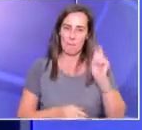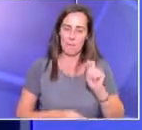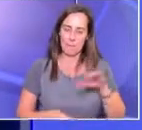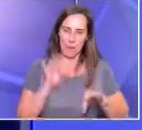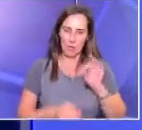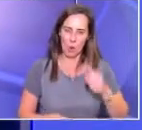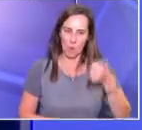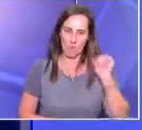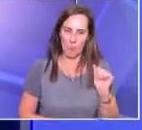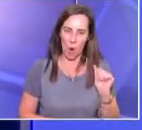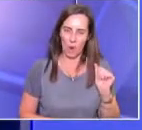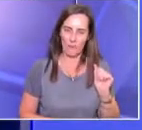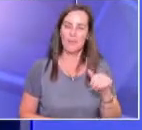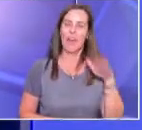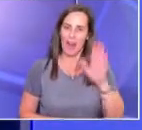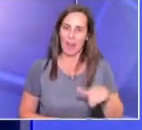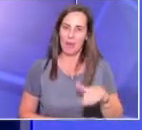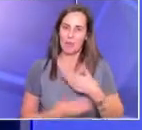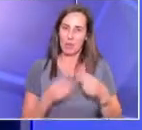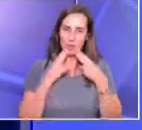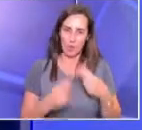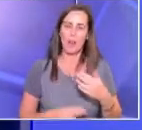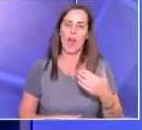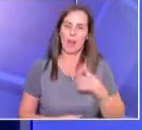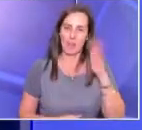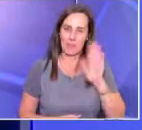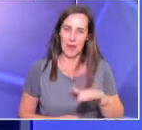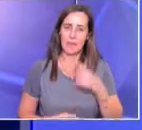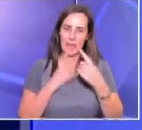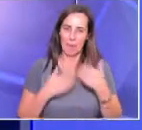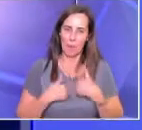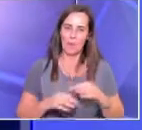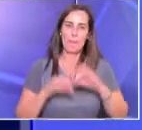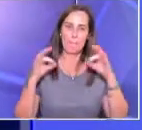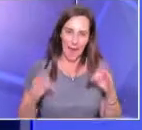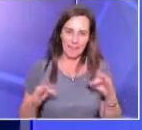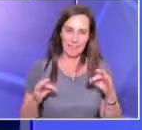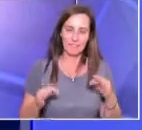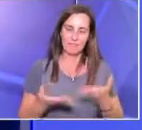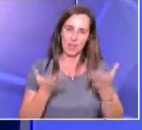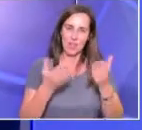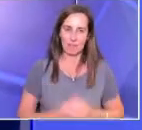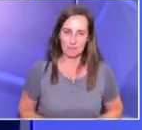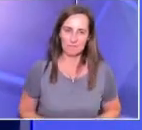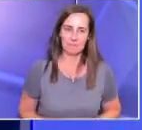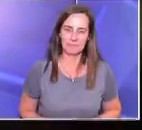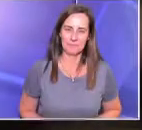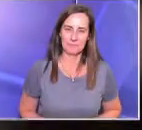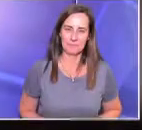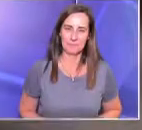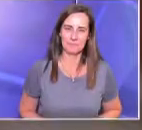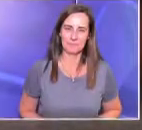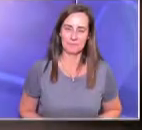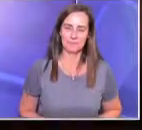בבחירות המקומיות אתמול. גם כשאין לנו תוצאות, אנחנו גם בדברו איתי, מתחילים, מעברון ואנחנו פה.